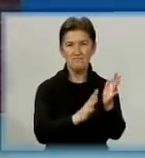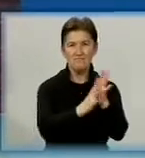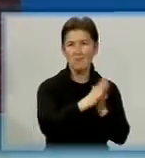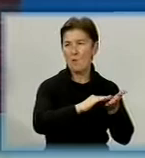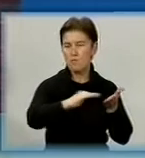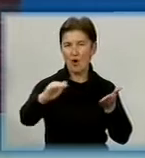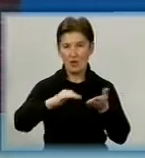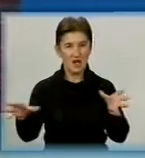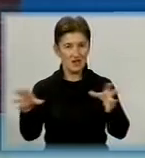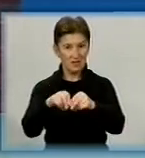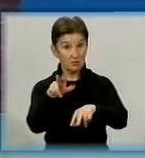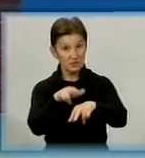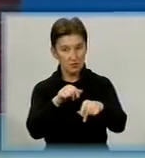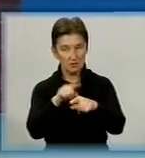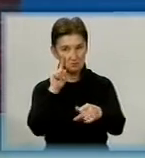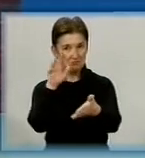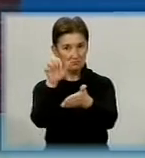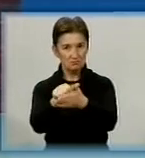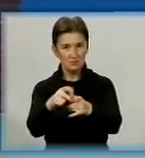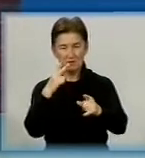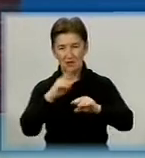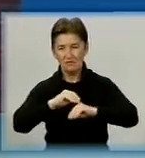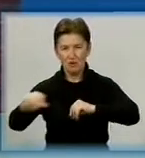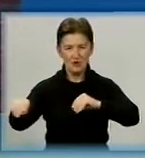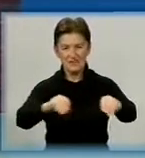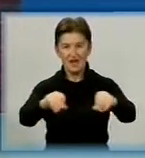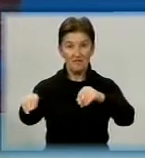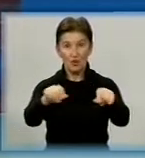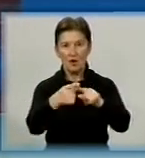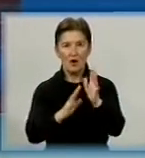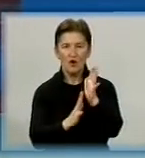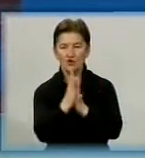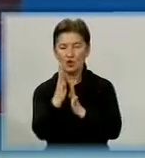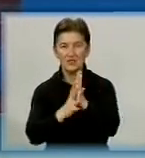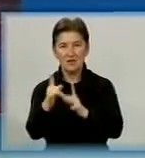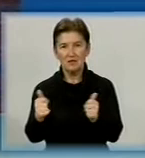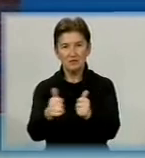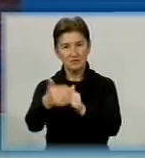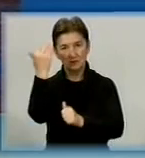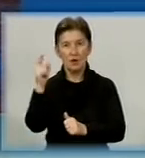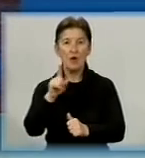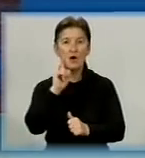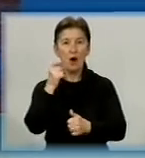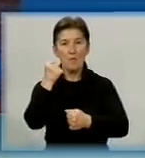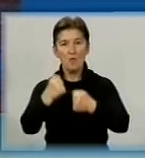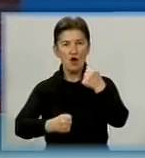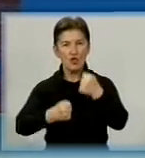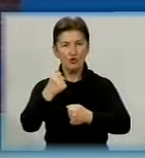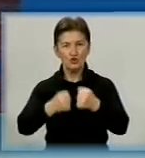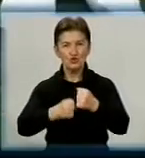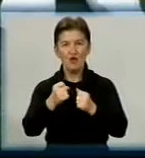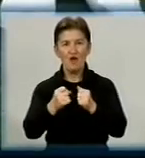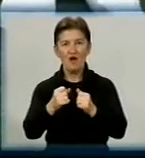разом із міліціонерами натрапили на посіви дурману у селі Диківка. Росла травичка на території колишньої молочно-товарної ферми.